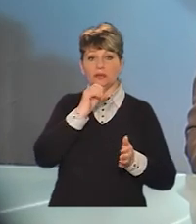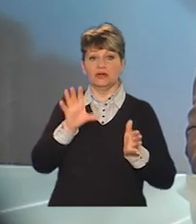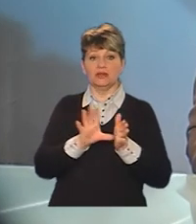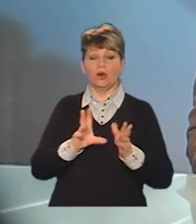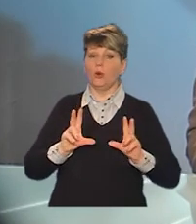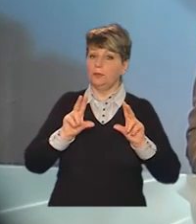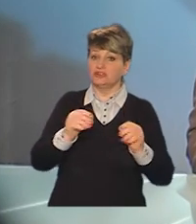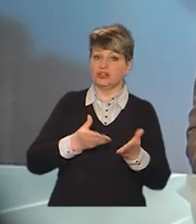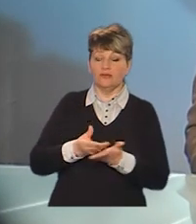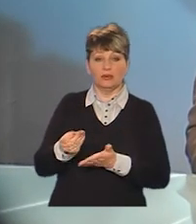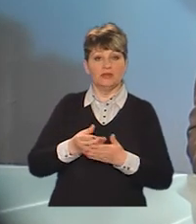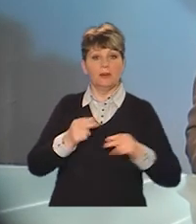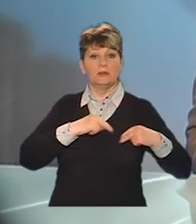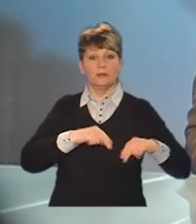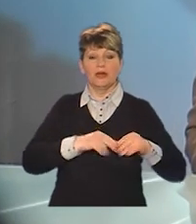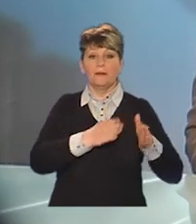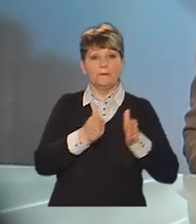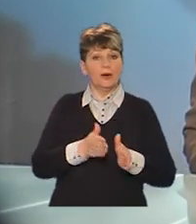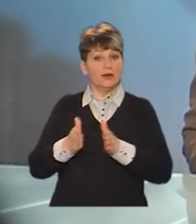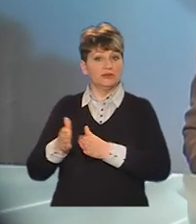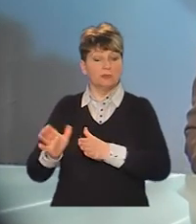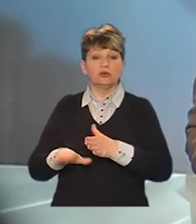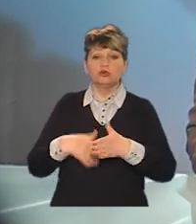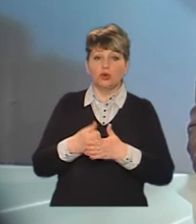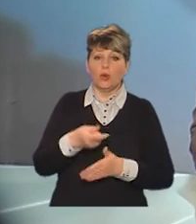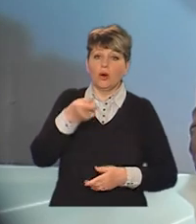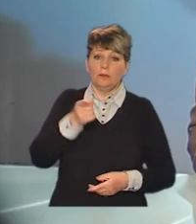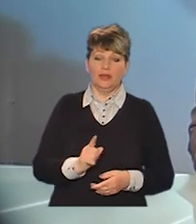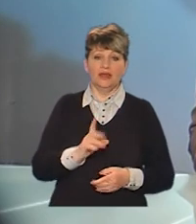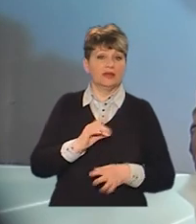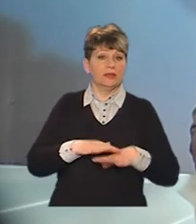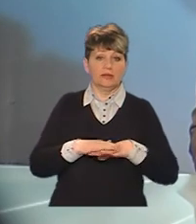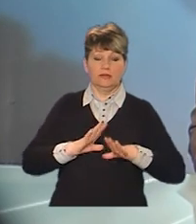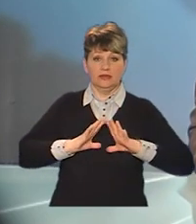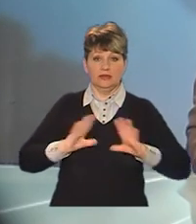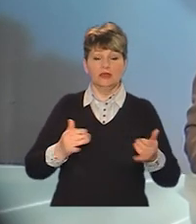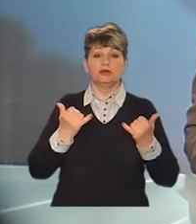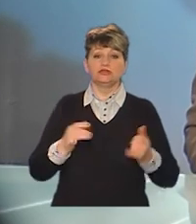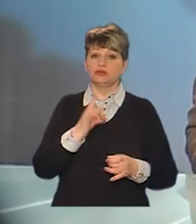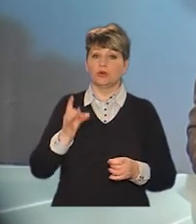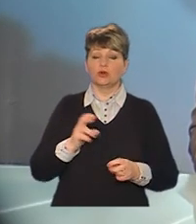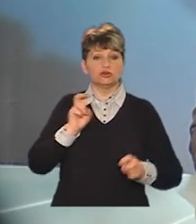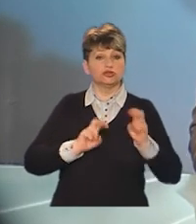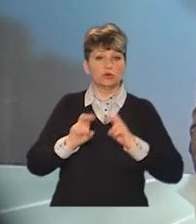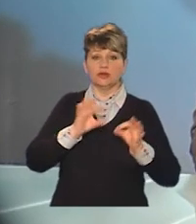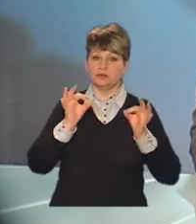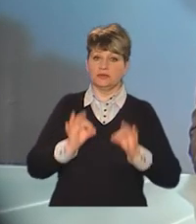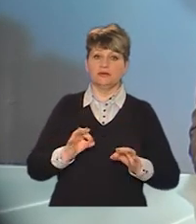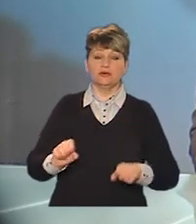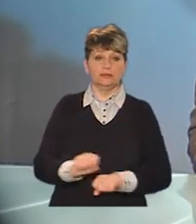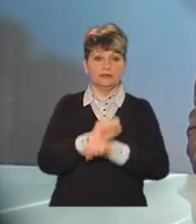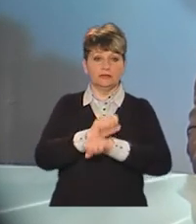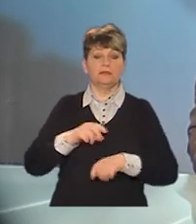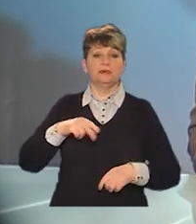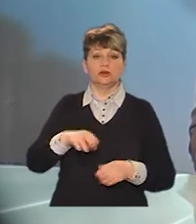Черкасиобленерго обіцяло виплачувати працівникам поетапно. Втім, досі ані копійки не нарахувало. Цього разу шукати справедливості